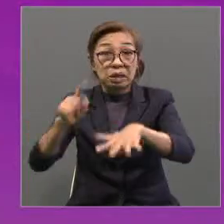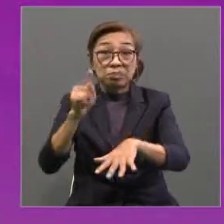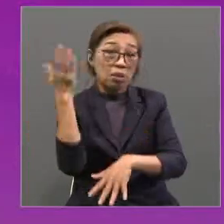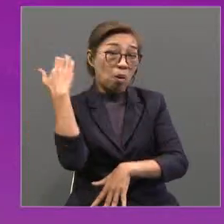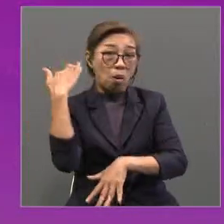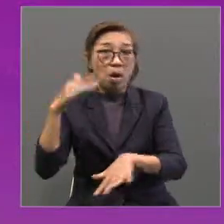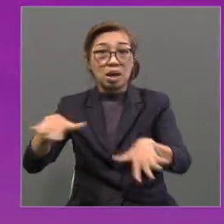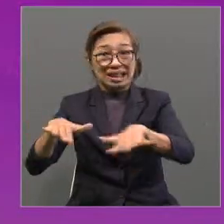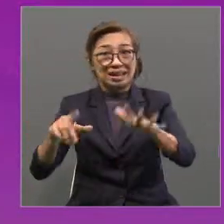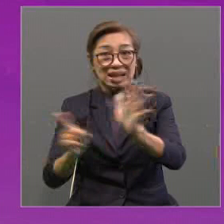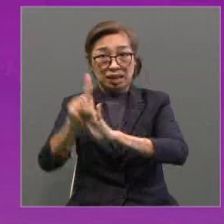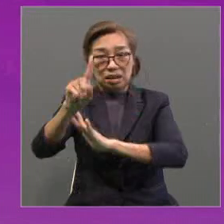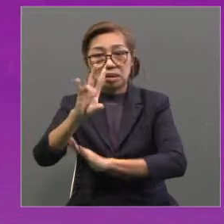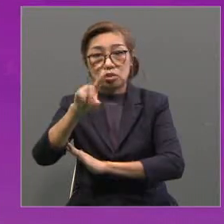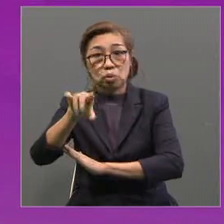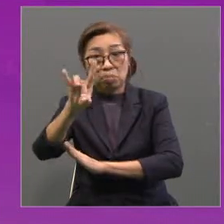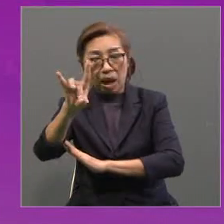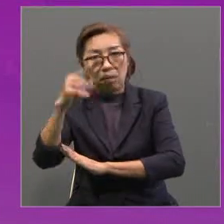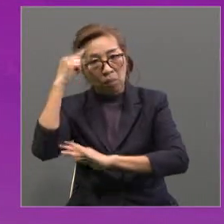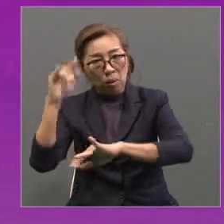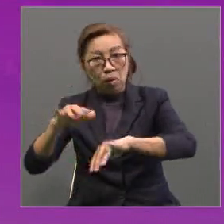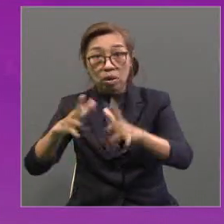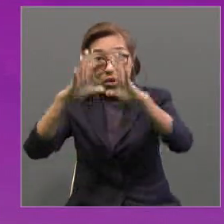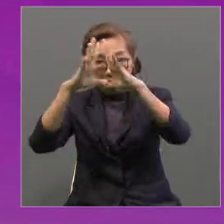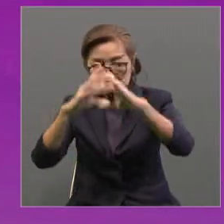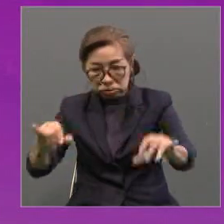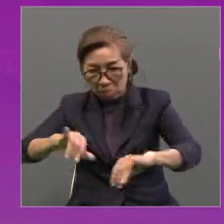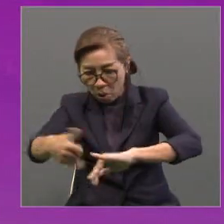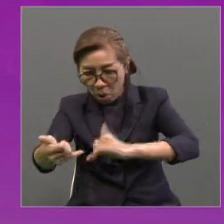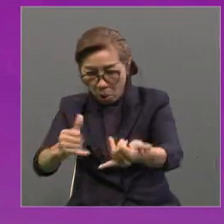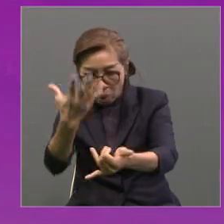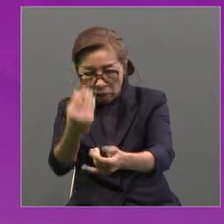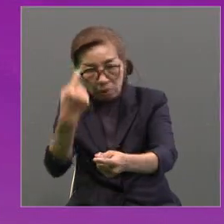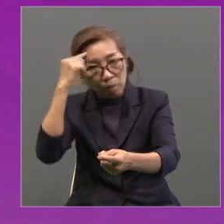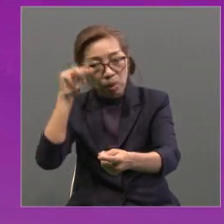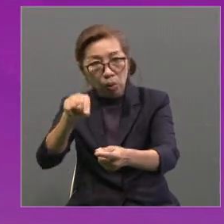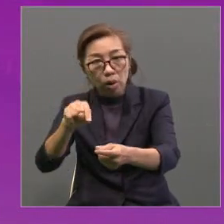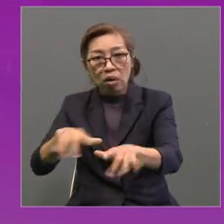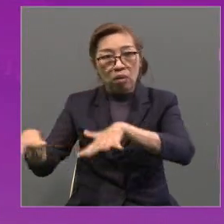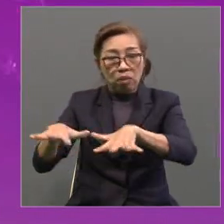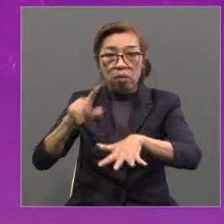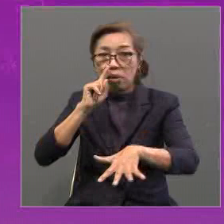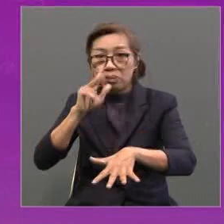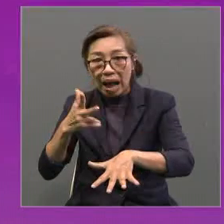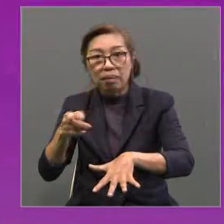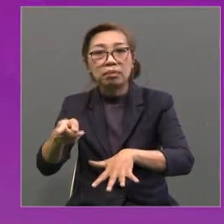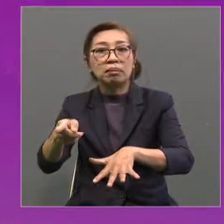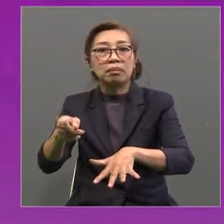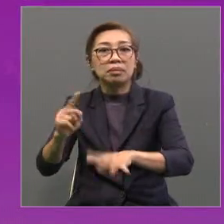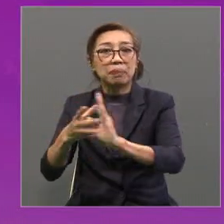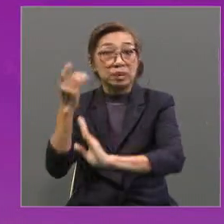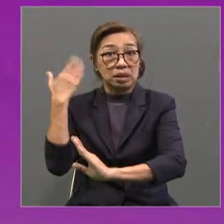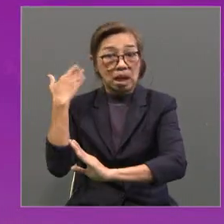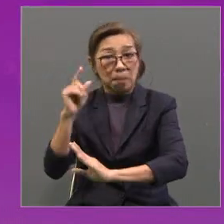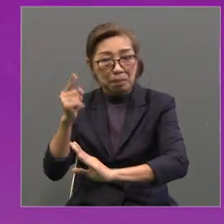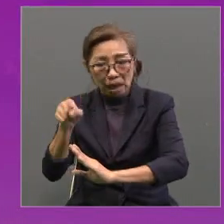7.8เนี่ยนะครับยังคงมีผู้ที่เสียชีวิตในใต้ซากปรักหักพังหรือไม่แล้วการที่เกิดแผ่นดินไหวอีกครั้งเมื่อสัปดาห์